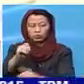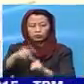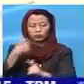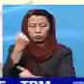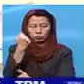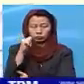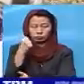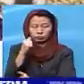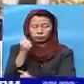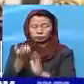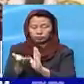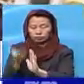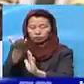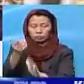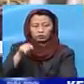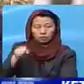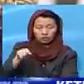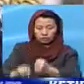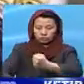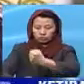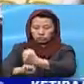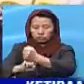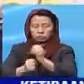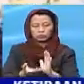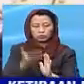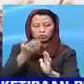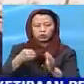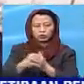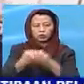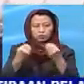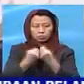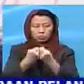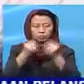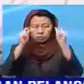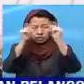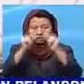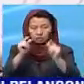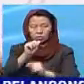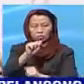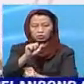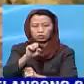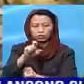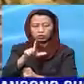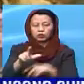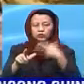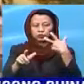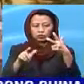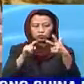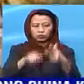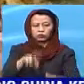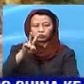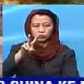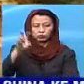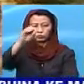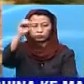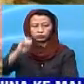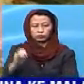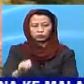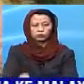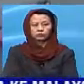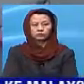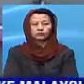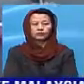Oktober peningkatan ini disokong kenaikan dalam indeks gas asli sebanyak 13.2%